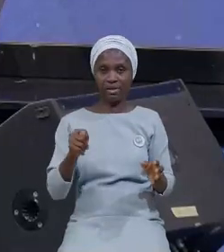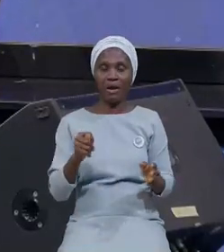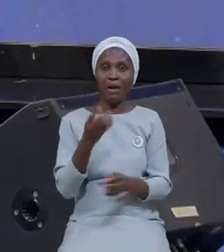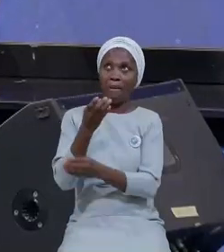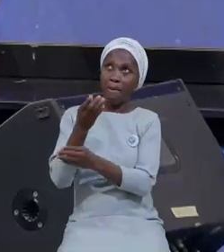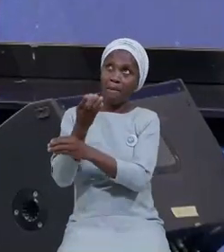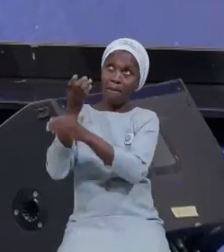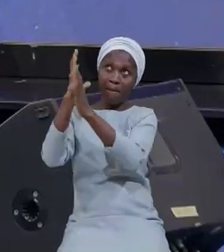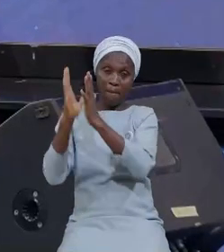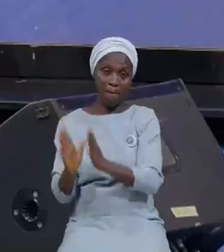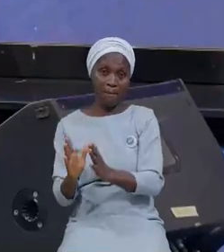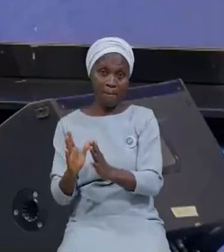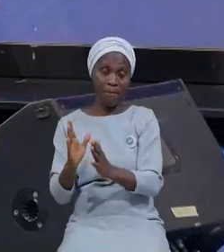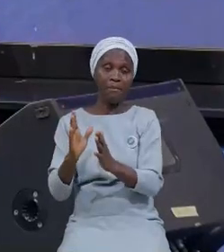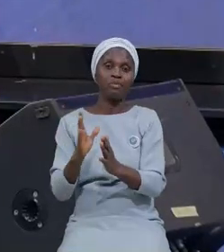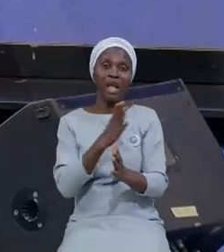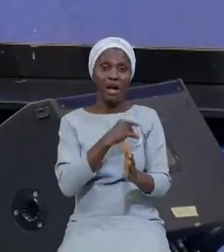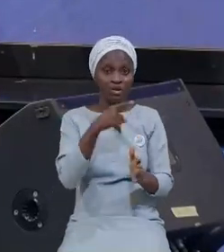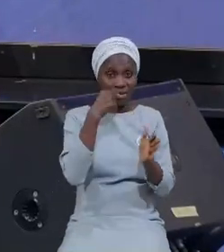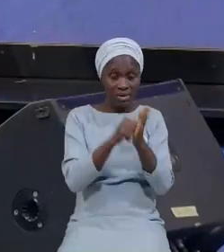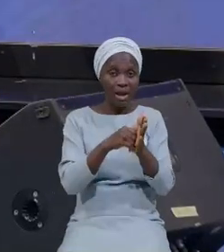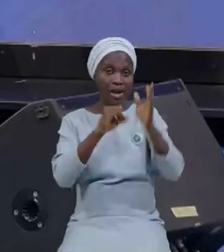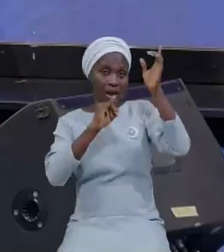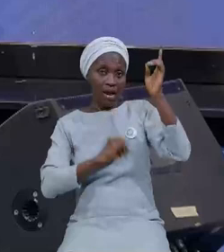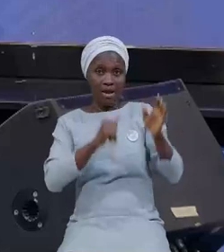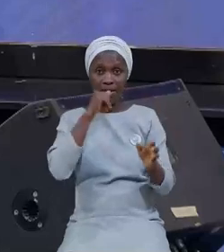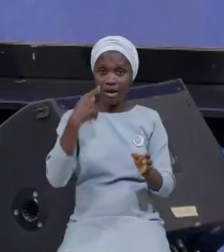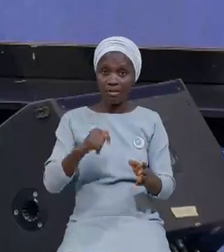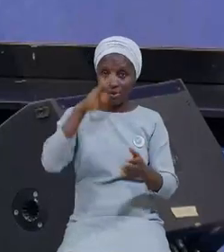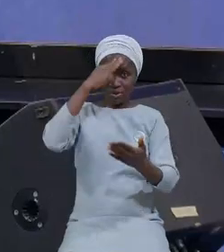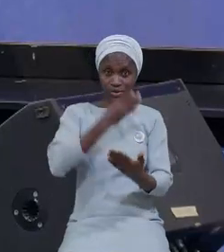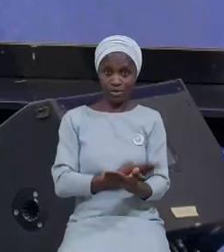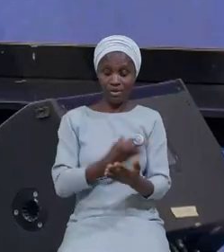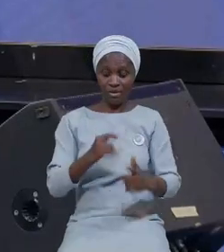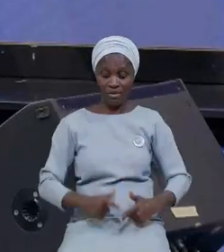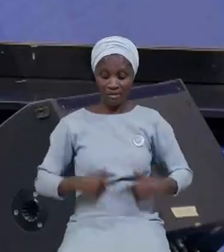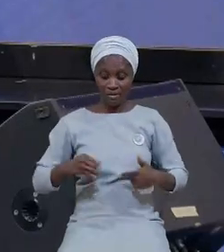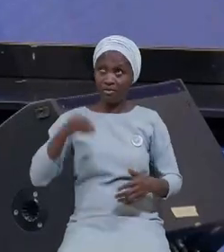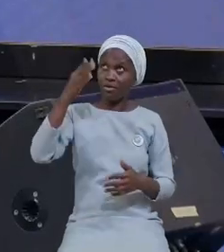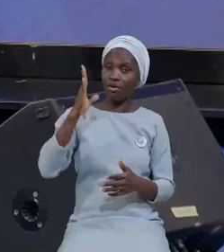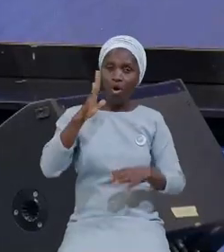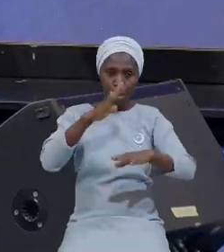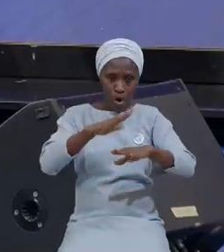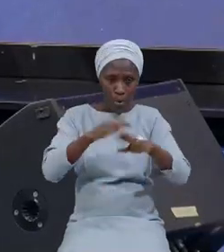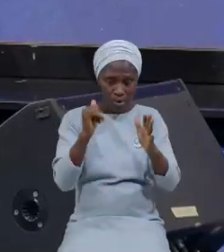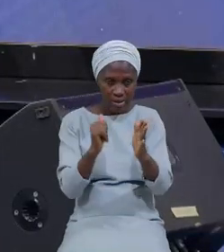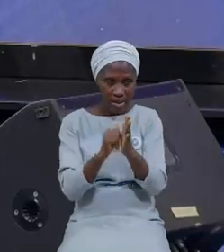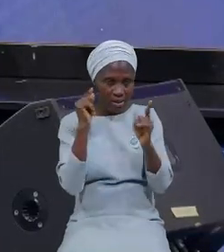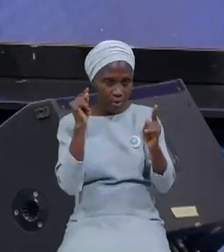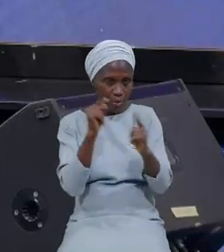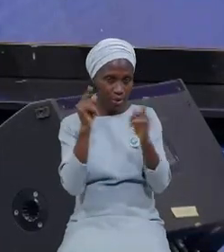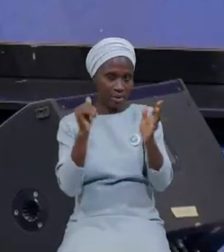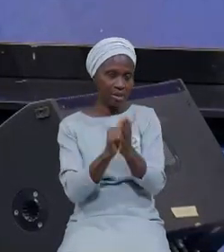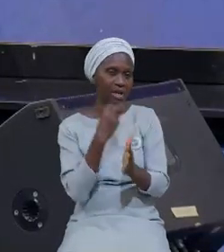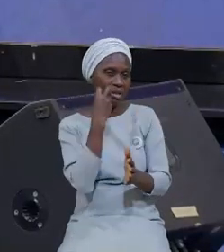l'avocat et tu dis que je suis le fils du Dieu vivant alors sur C sur